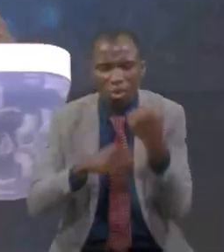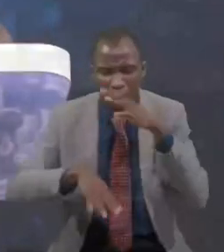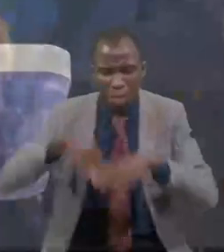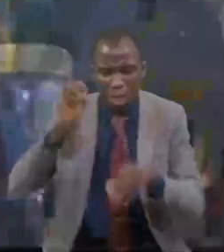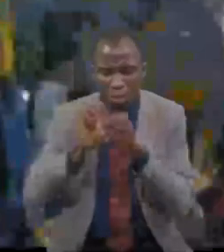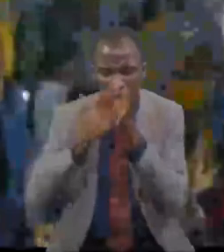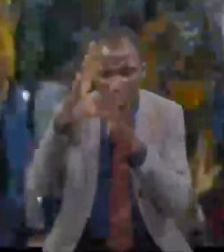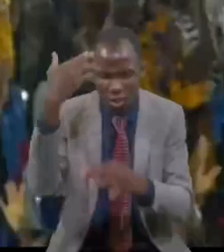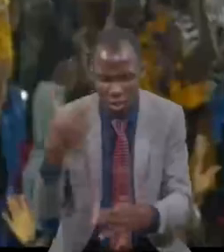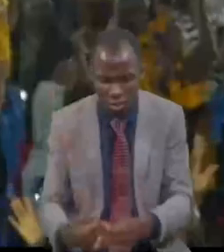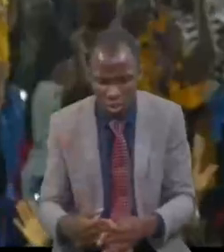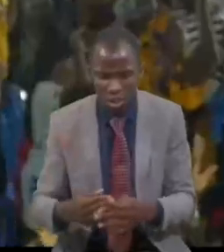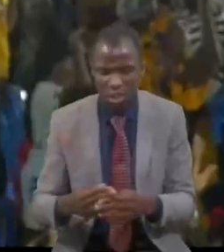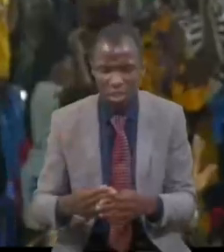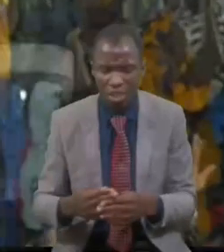de